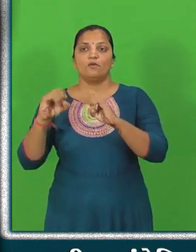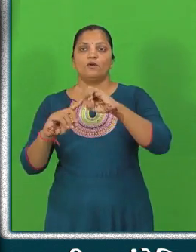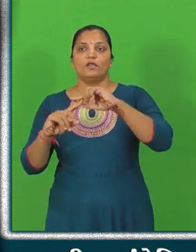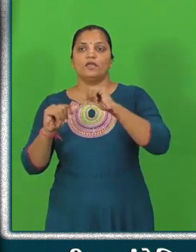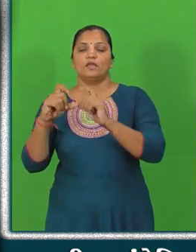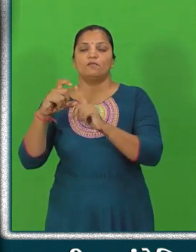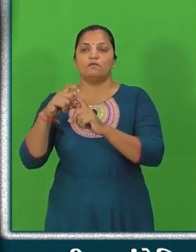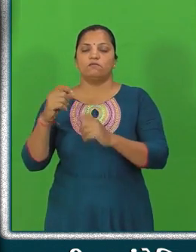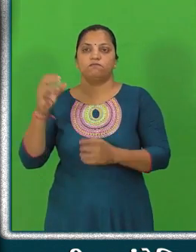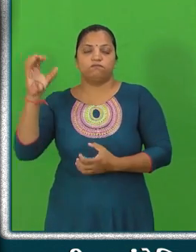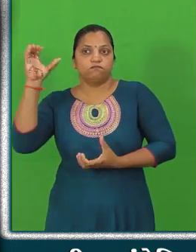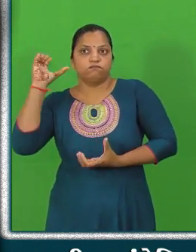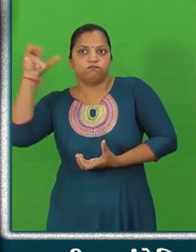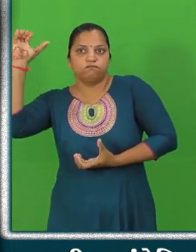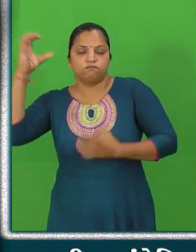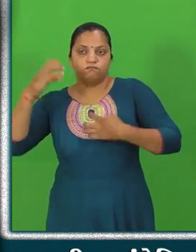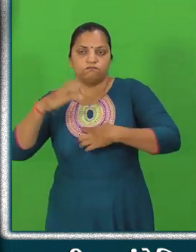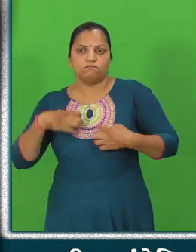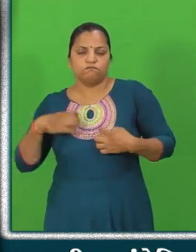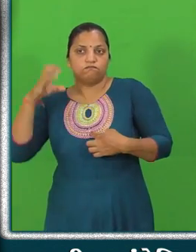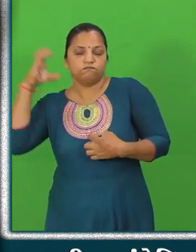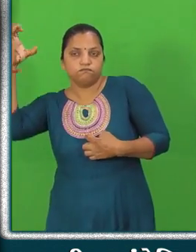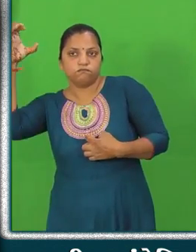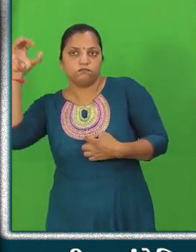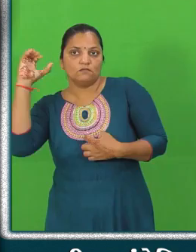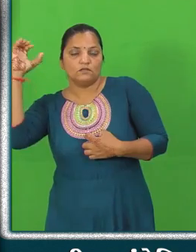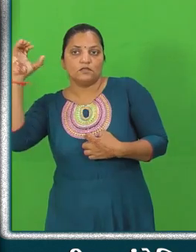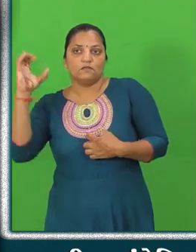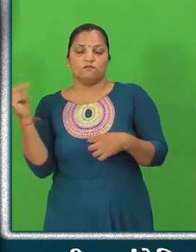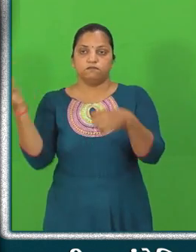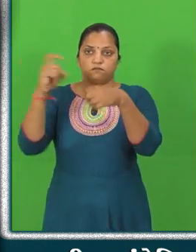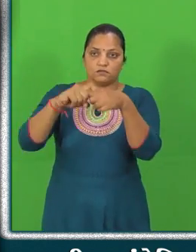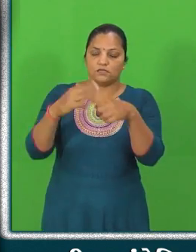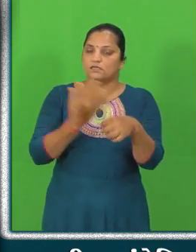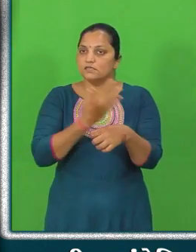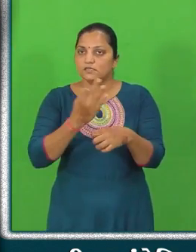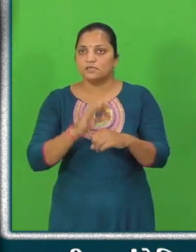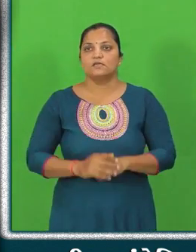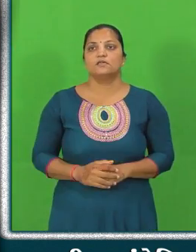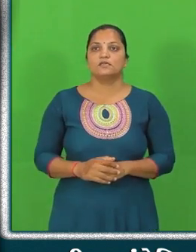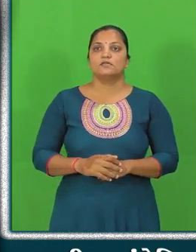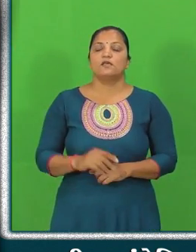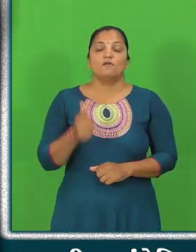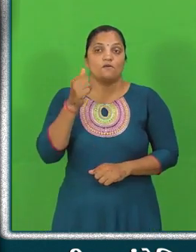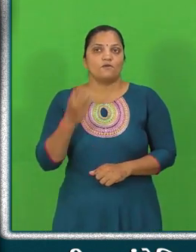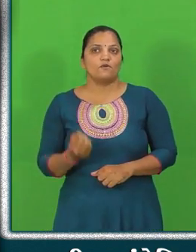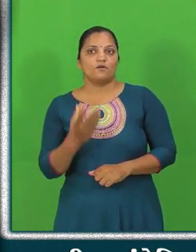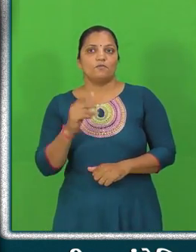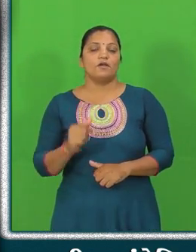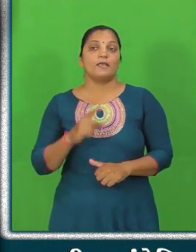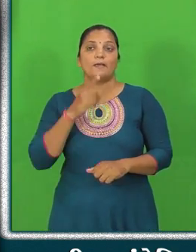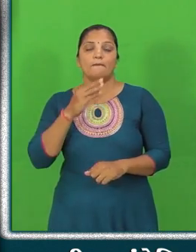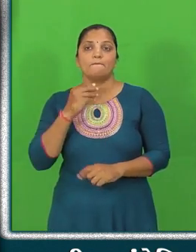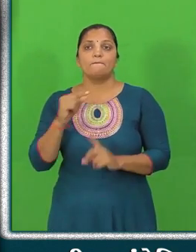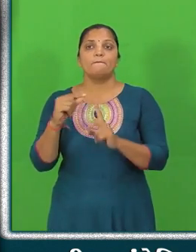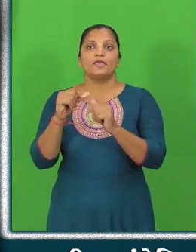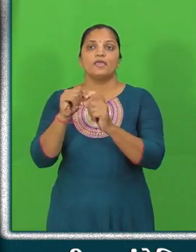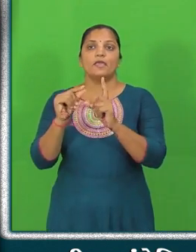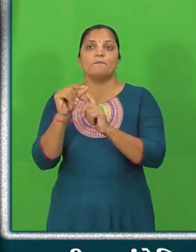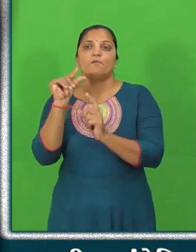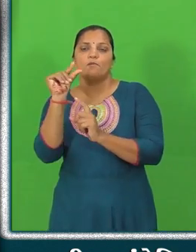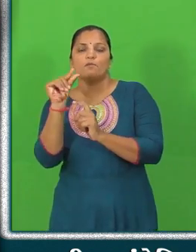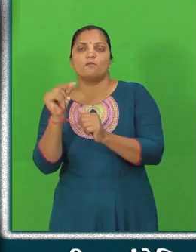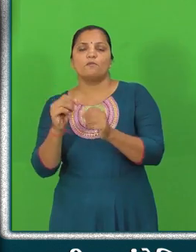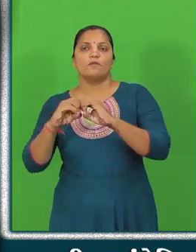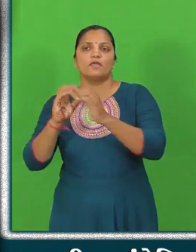જવાબ આપી દો, હાઈ, વેરી ગુડ ઝલક, હાજર છો, ખૂબ સરસ। પપ્પુ રાઠોડ, વેરી ગુડ મોર્નિંગ, પણ આનો જવાબ પપ્પુભાઈ તમારે મને